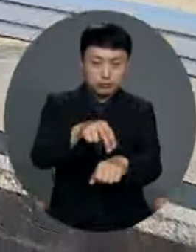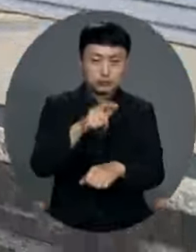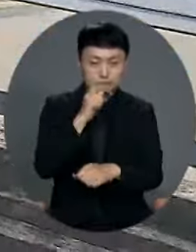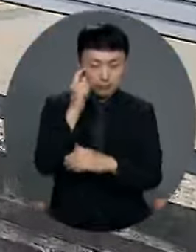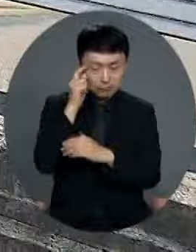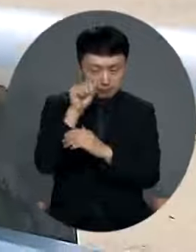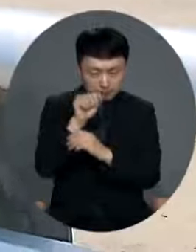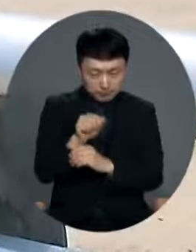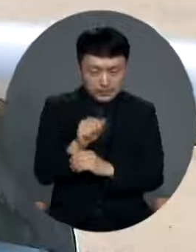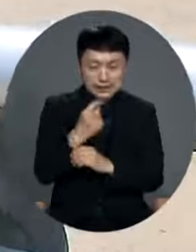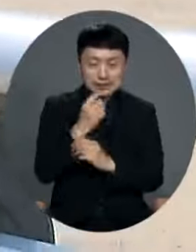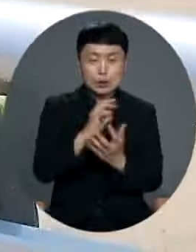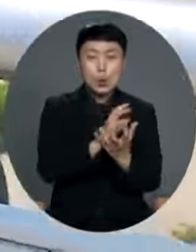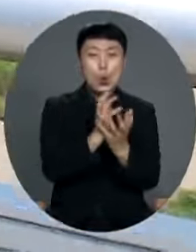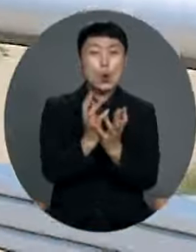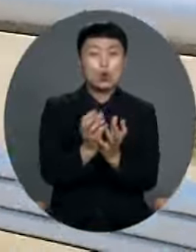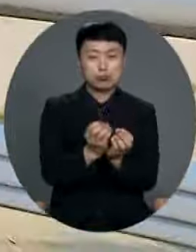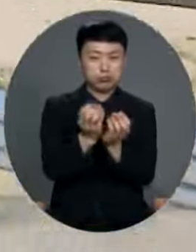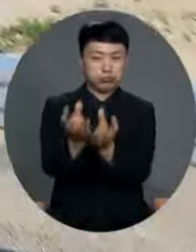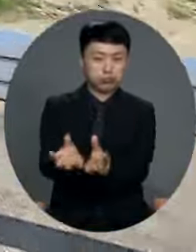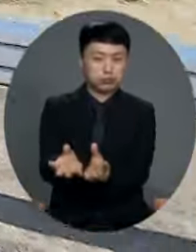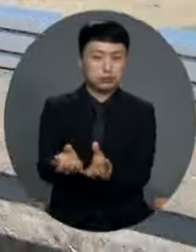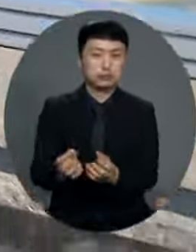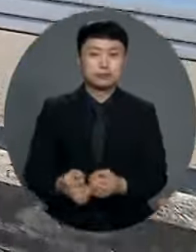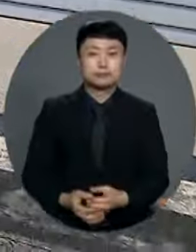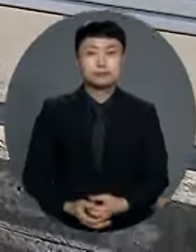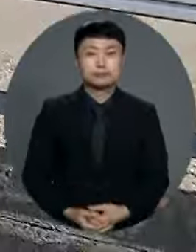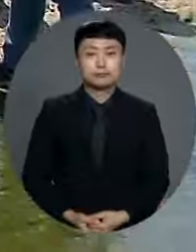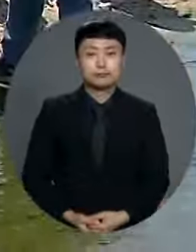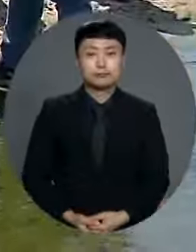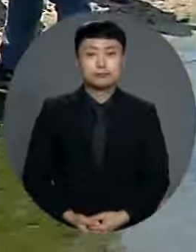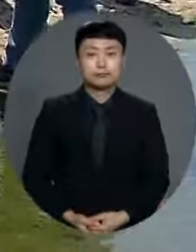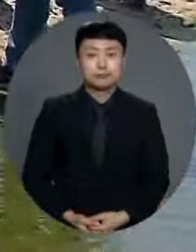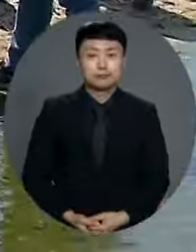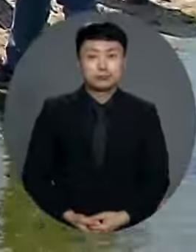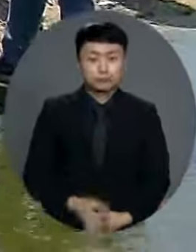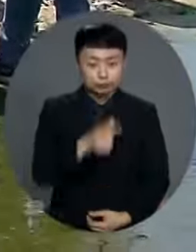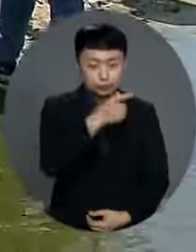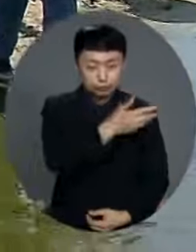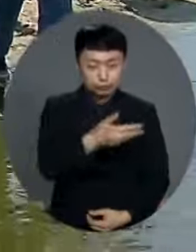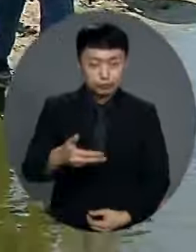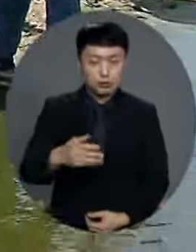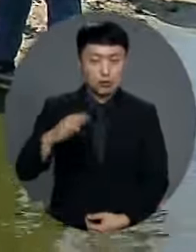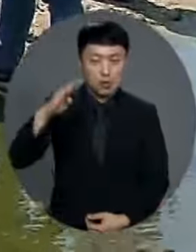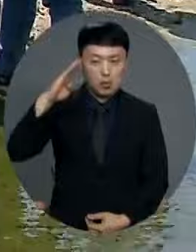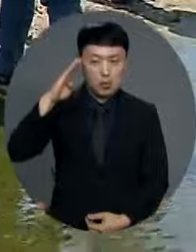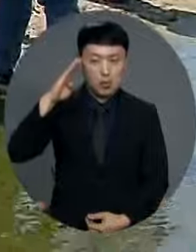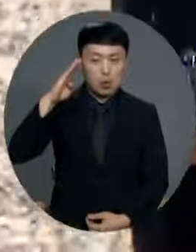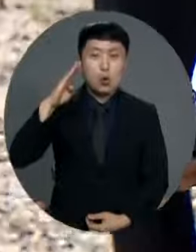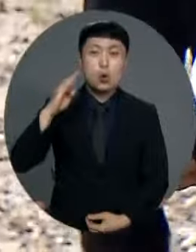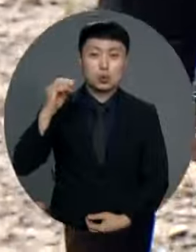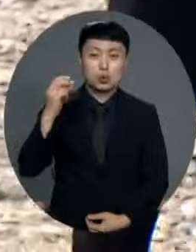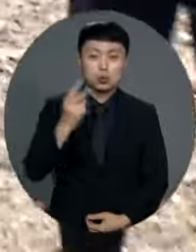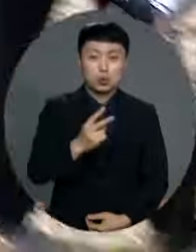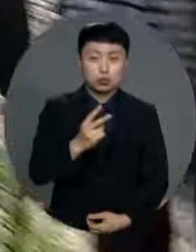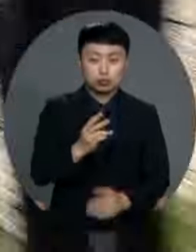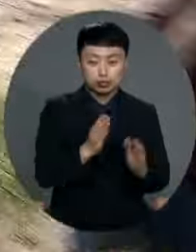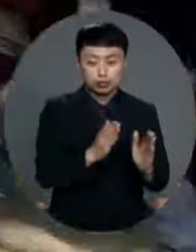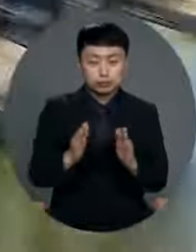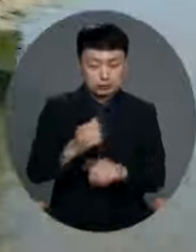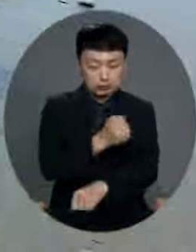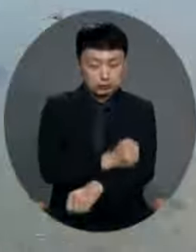뒤 흰 꽃다발을 물속으로 떨굽니다 물가로 다가가 거수 경례를 하고 준비한